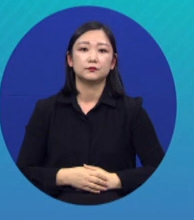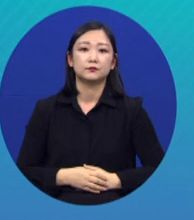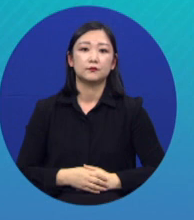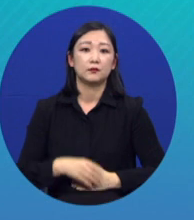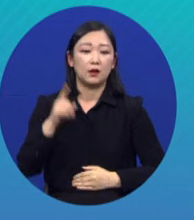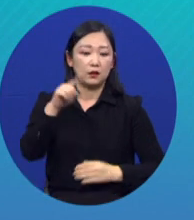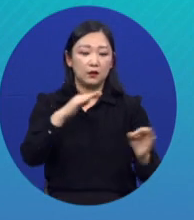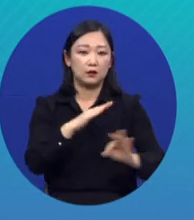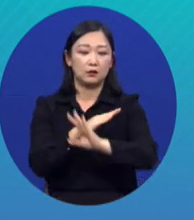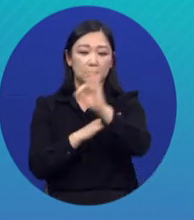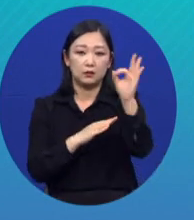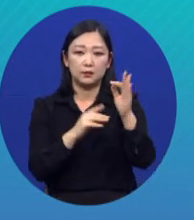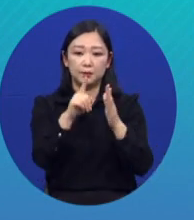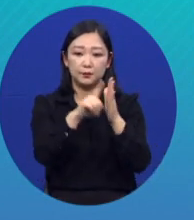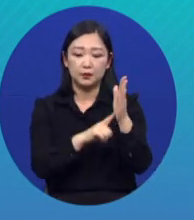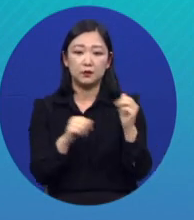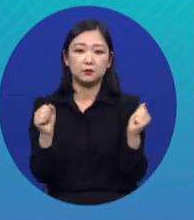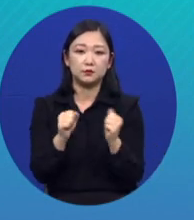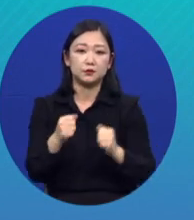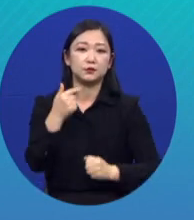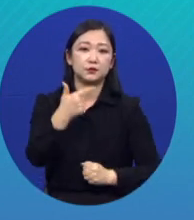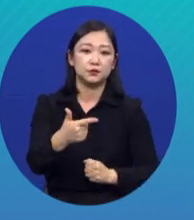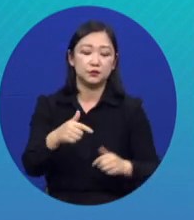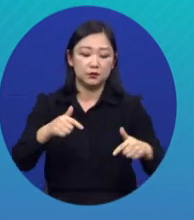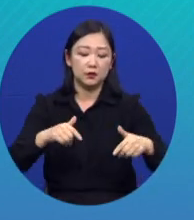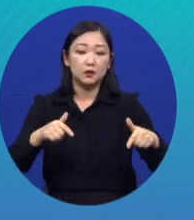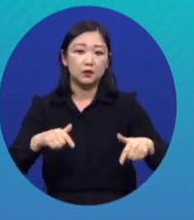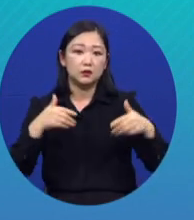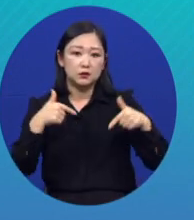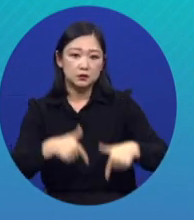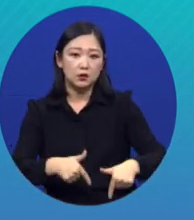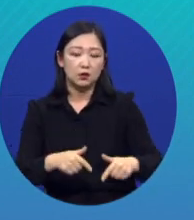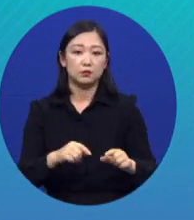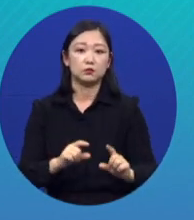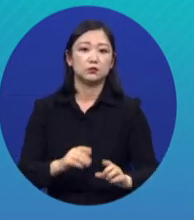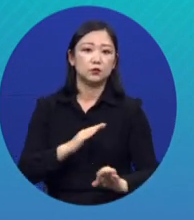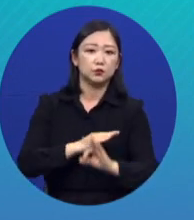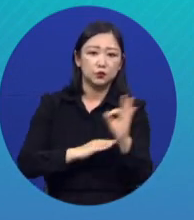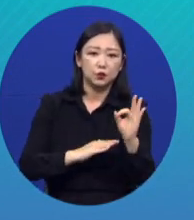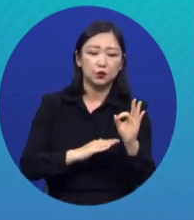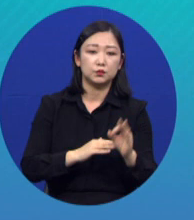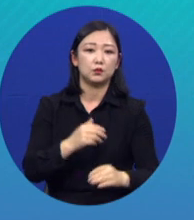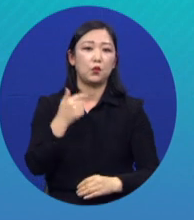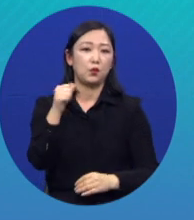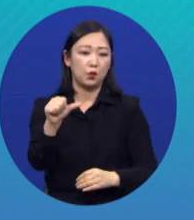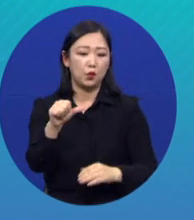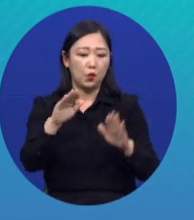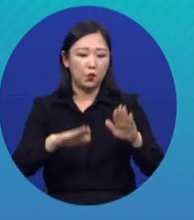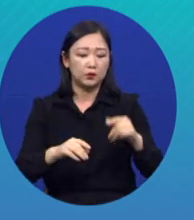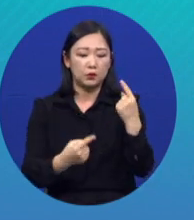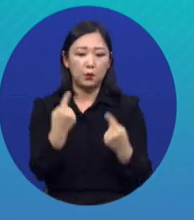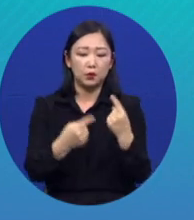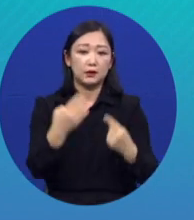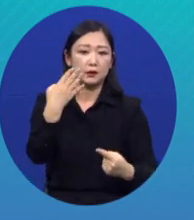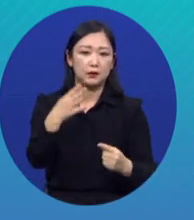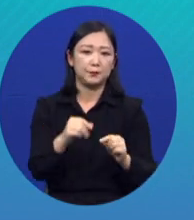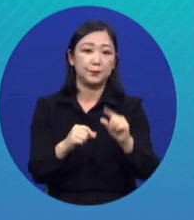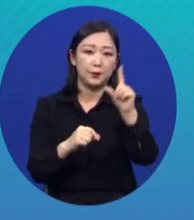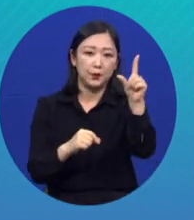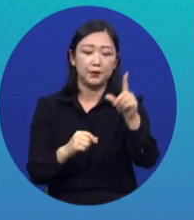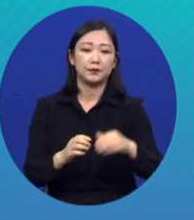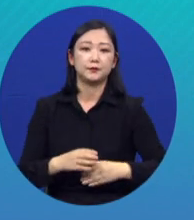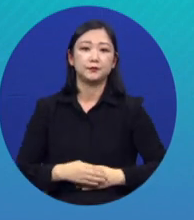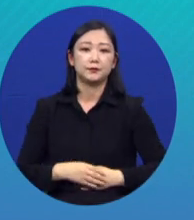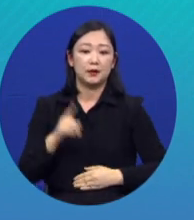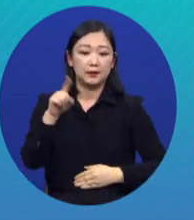4일 아침 최저기온 북부지역 6도 서버와 동구지역 5도를 보이면서 오늘 아침보다 4도 이상 높게 시작하겠습니다